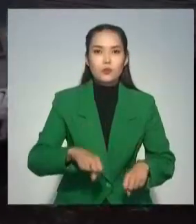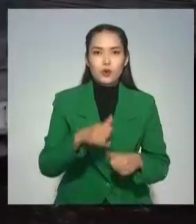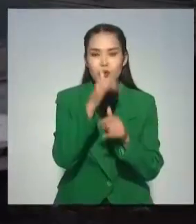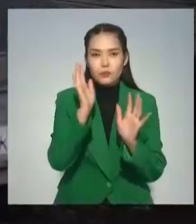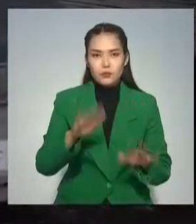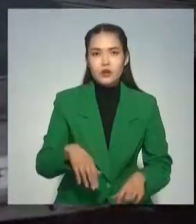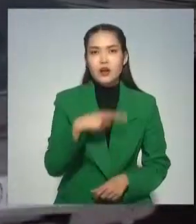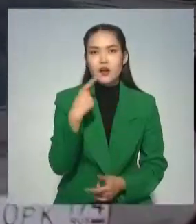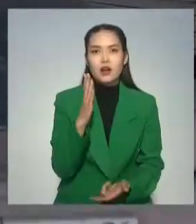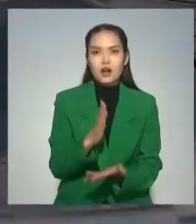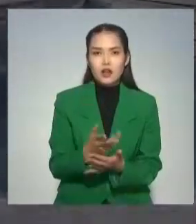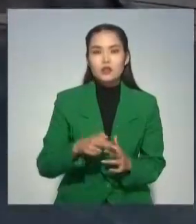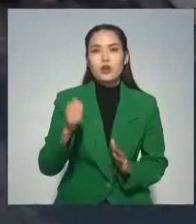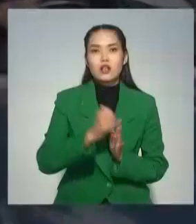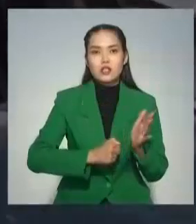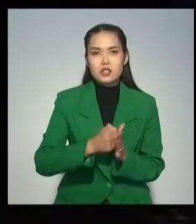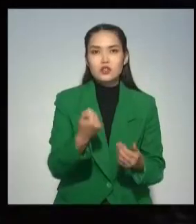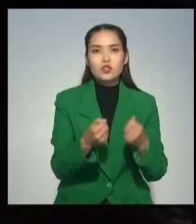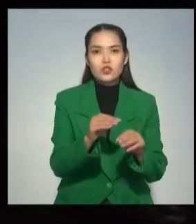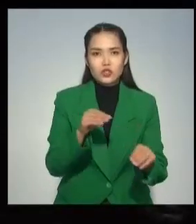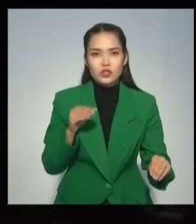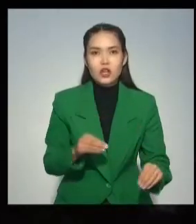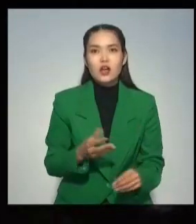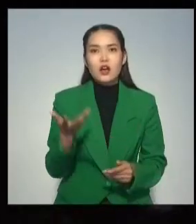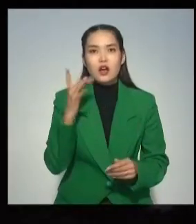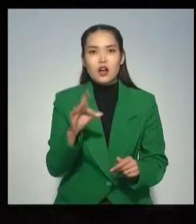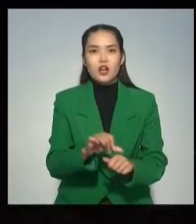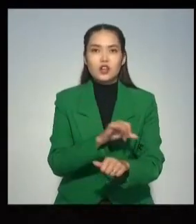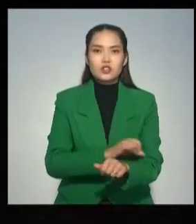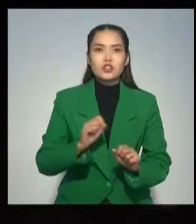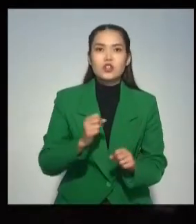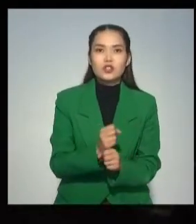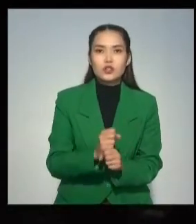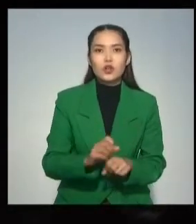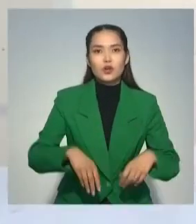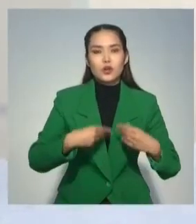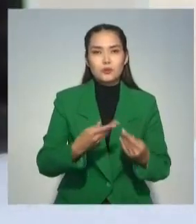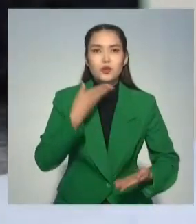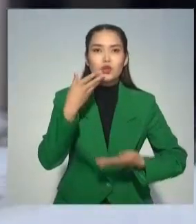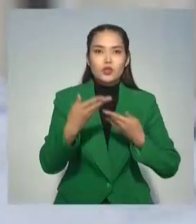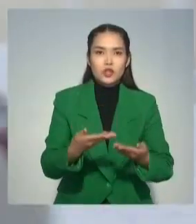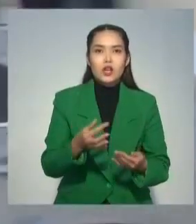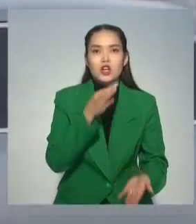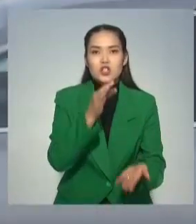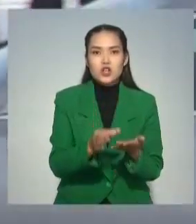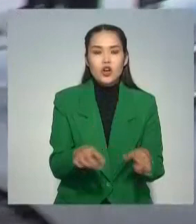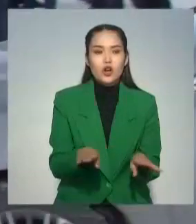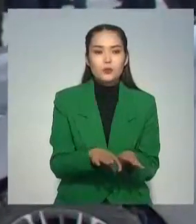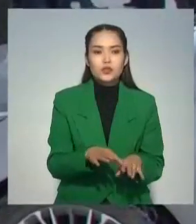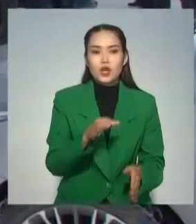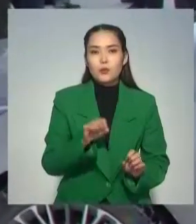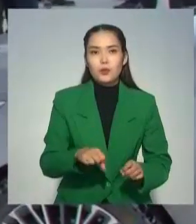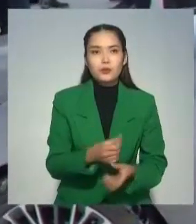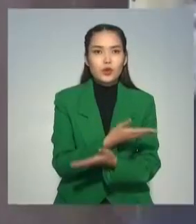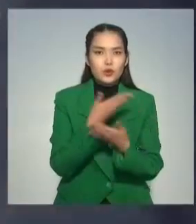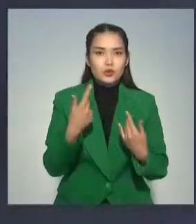бермейтіні анық. Сол себепті жүргізушілер мұны қашықтан жасауға мүмкіндік беруін сұрайды. Ал жауаптылар мұндай мүмкіндік жоқ деп отыр. Десе де оң